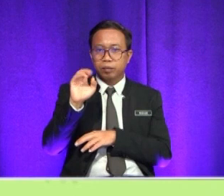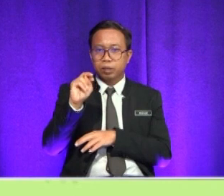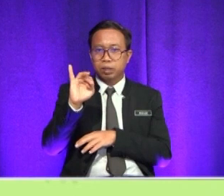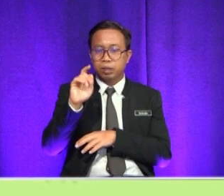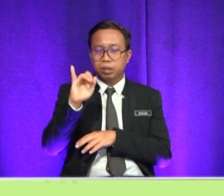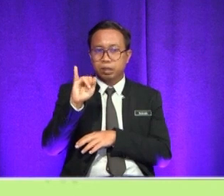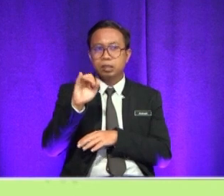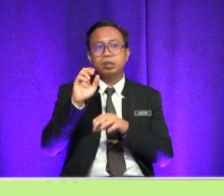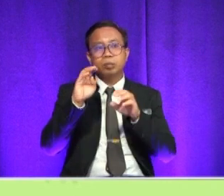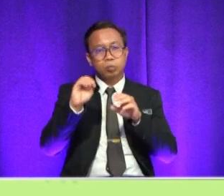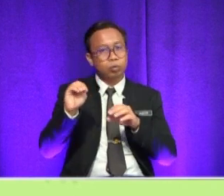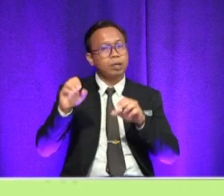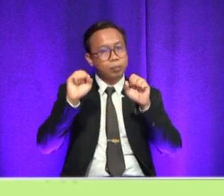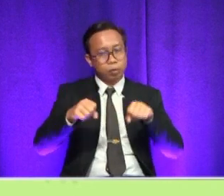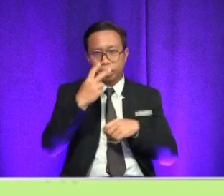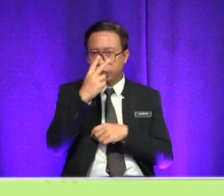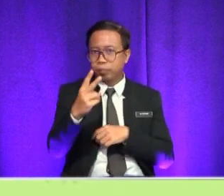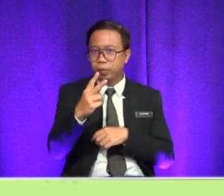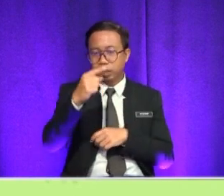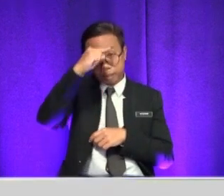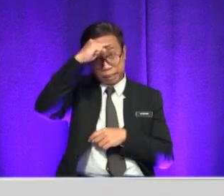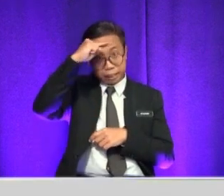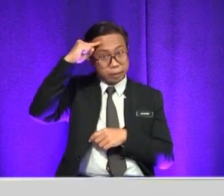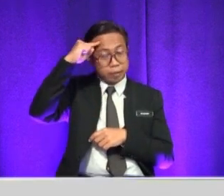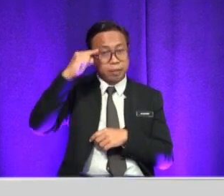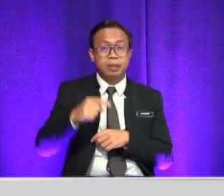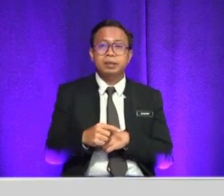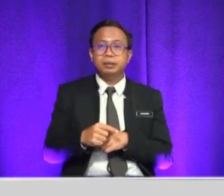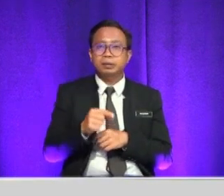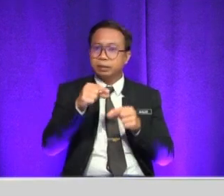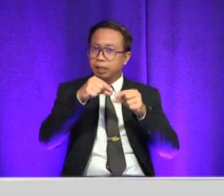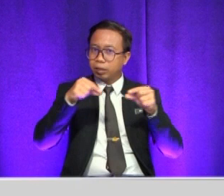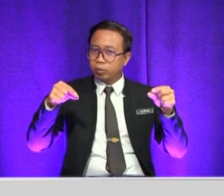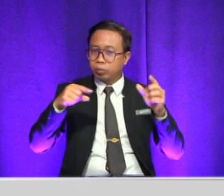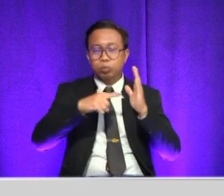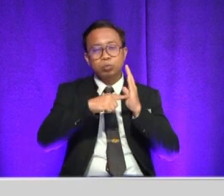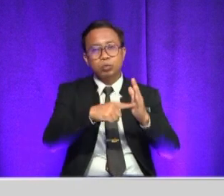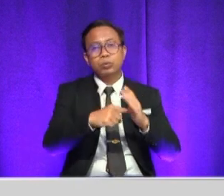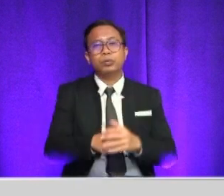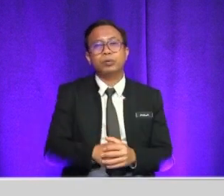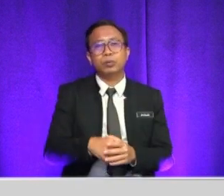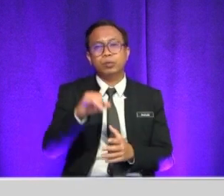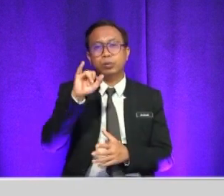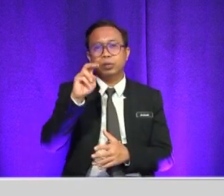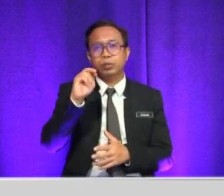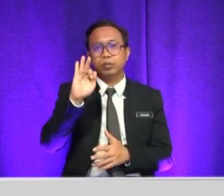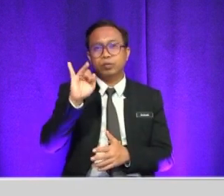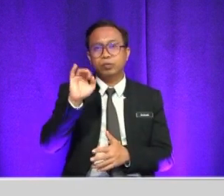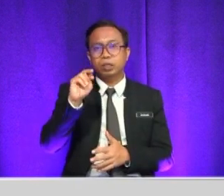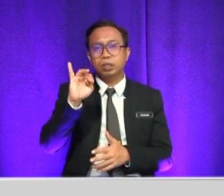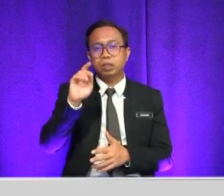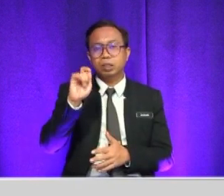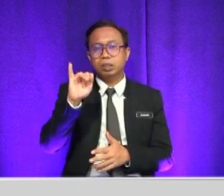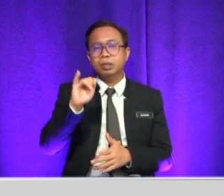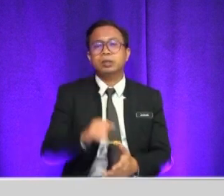boleh nampak apa yang saya bolkan, okey, jarum penunjuk, nampak saya bolkan? Dan juga infinity. Boleh nampak